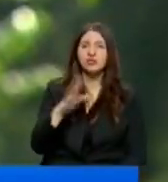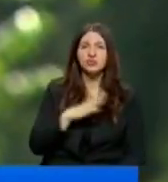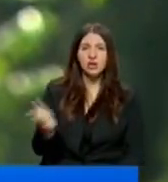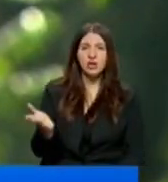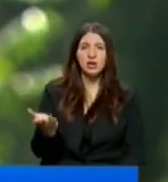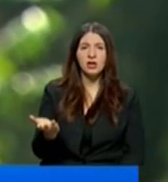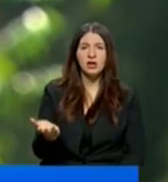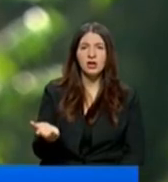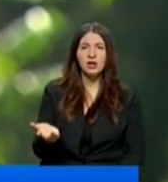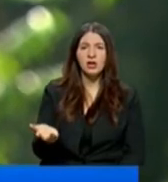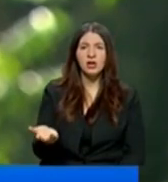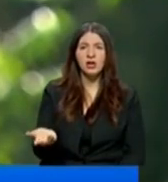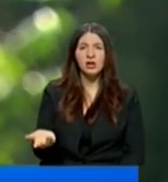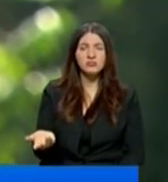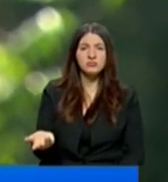var.